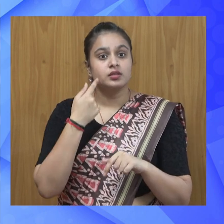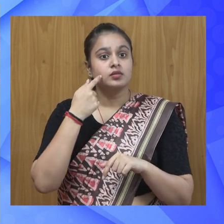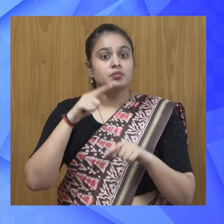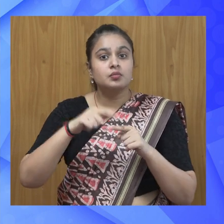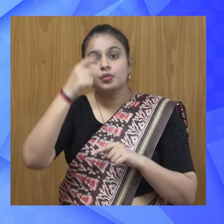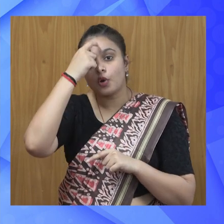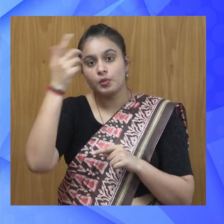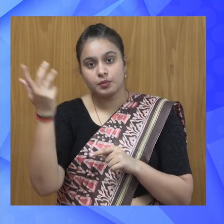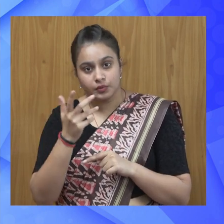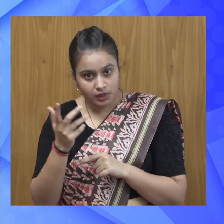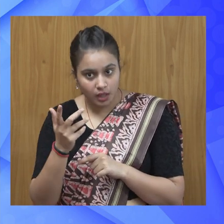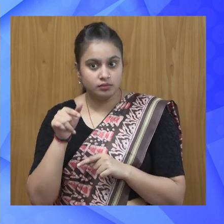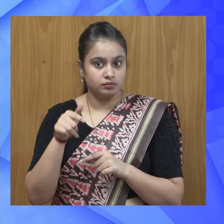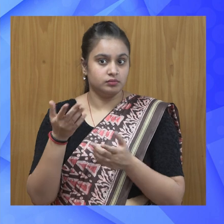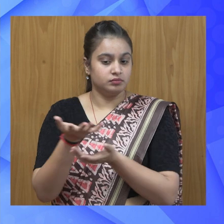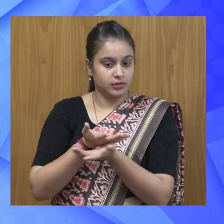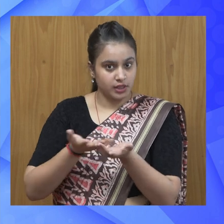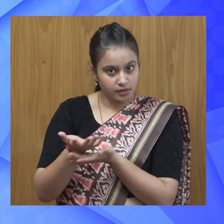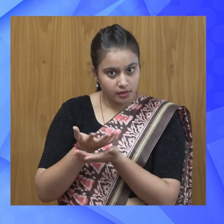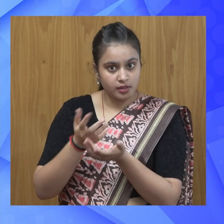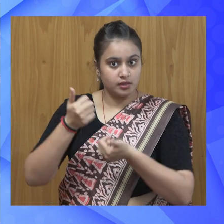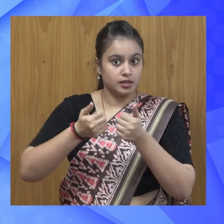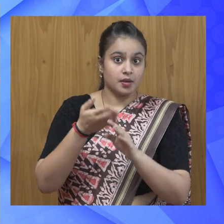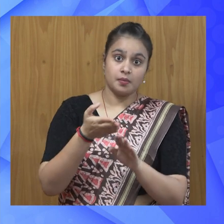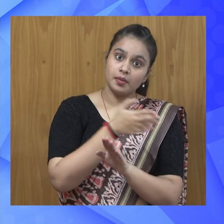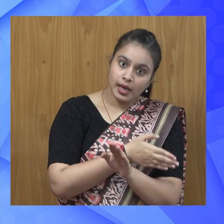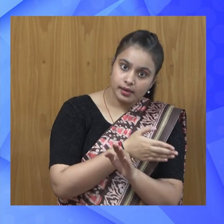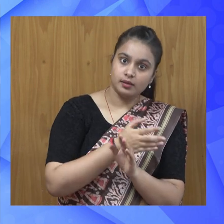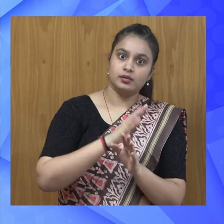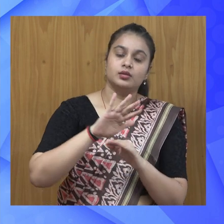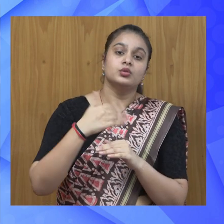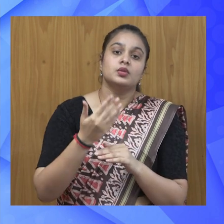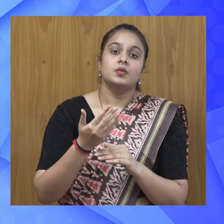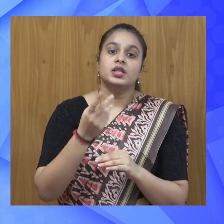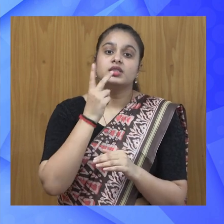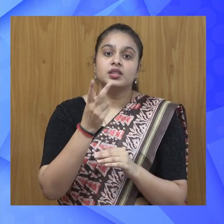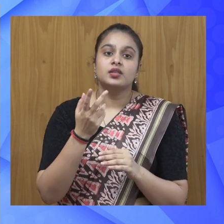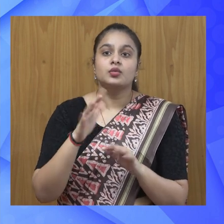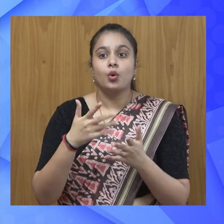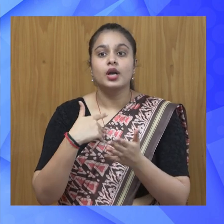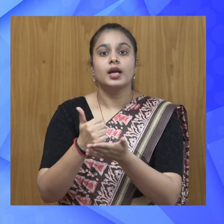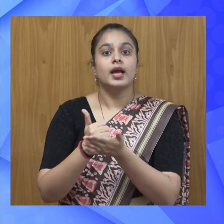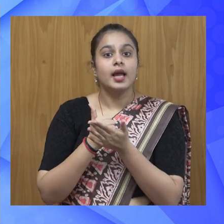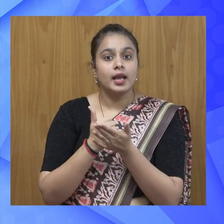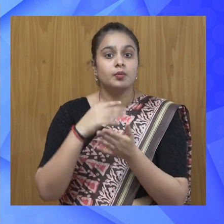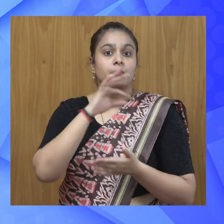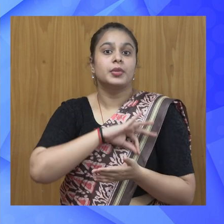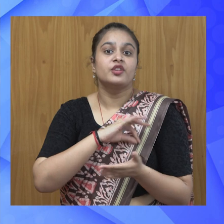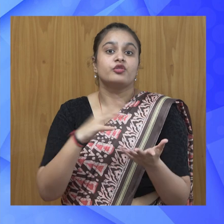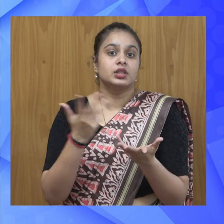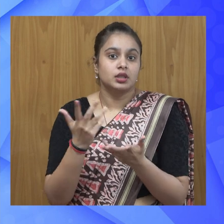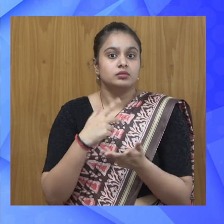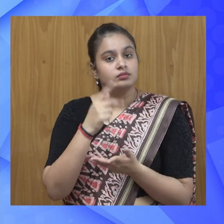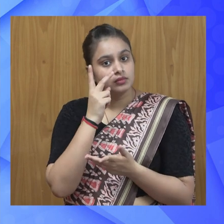क्या प्रॉब्लम है, आप उसके बारे में डिस्कस कर सकते हैं एग्जाम से पहले, और देखिए कि आपको क्या चीज से फायदा होता है, तो वही चीज